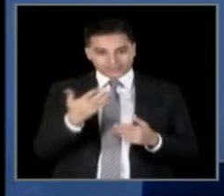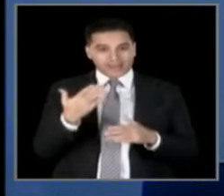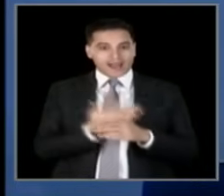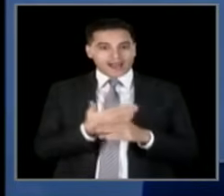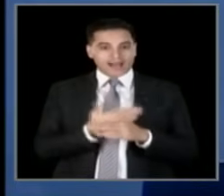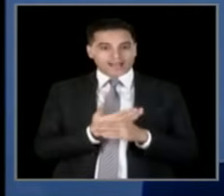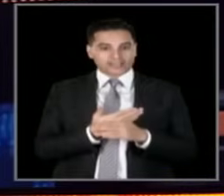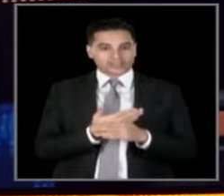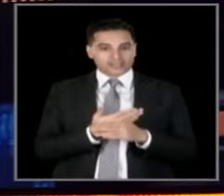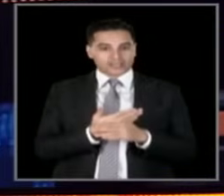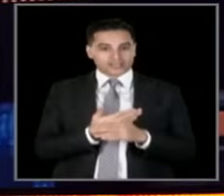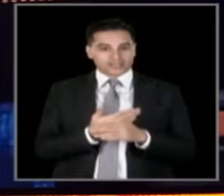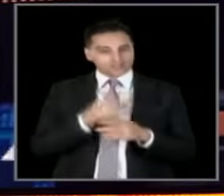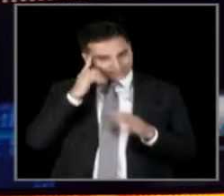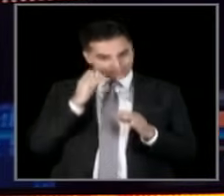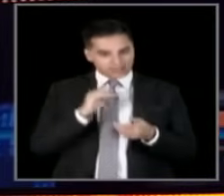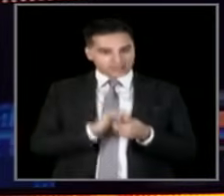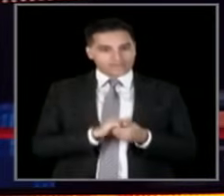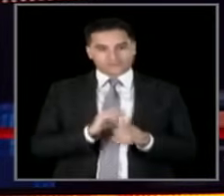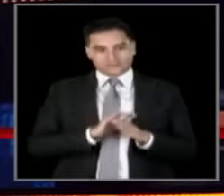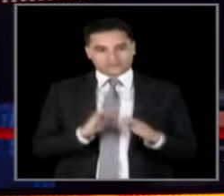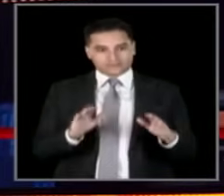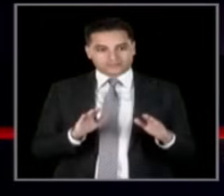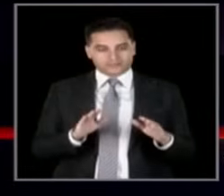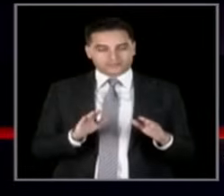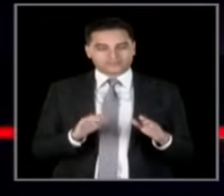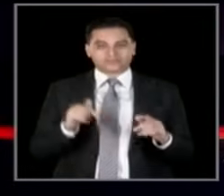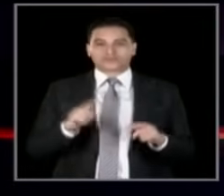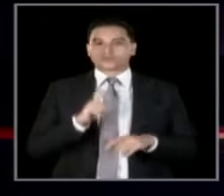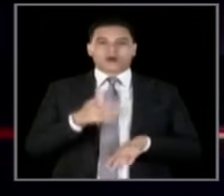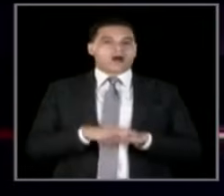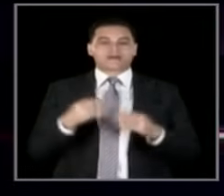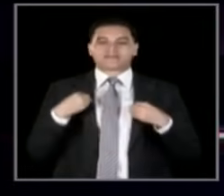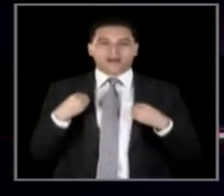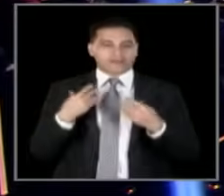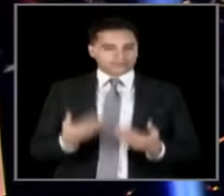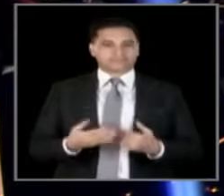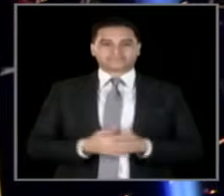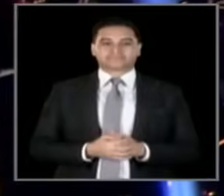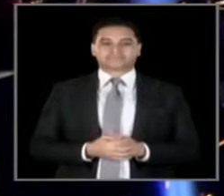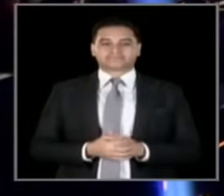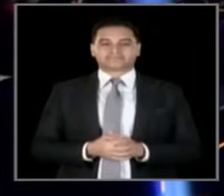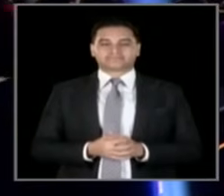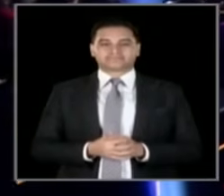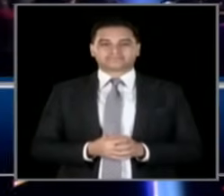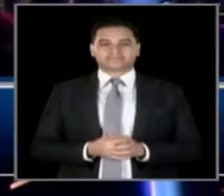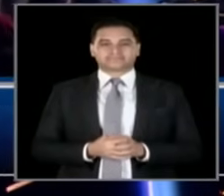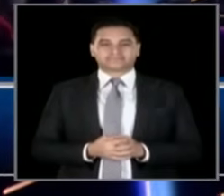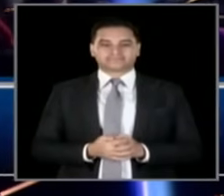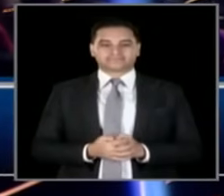بس إيه؟ عارف يبقى تكافؤ فرص يعني. رياضة، والسؤال هو: